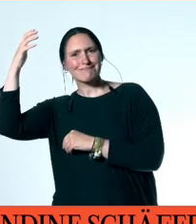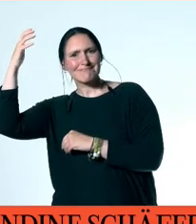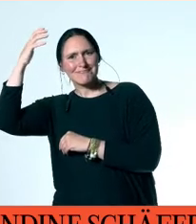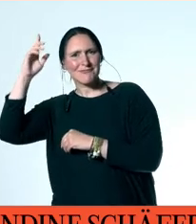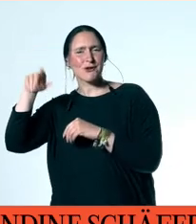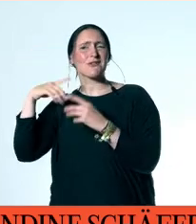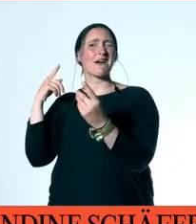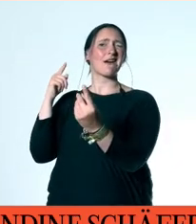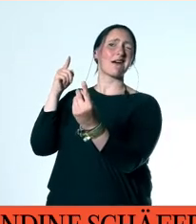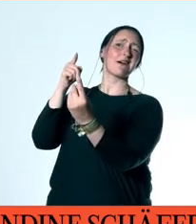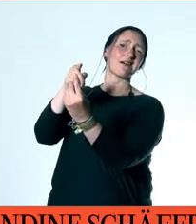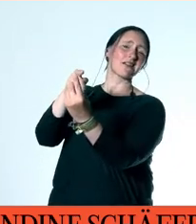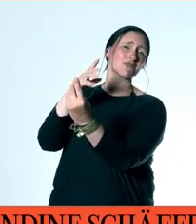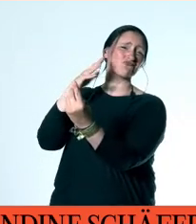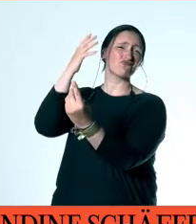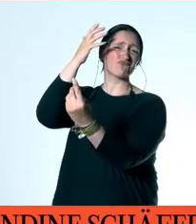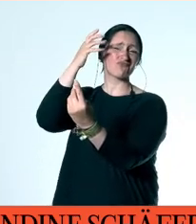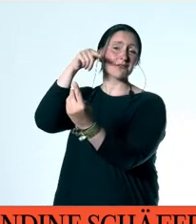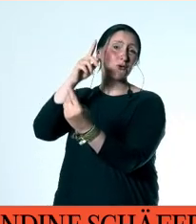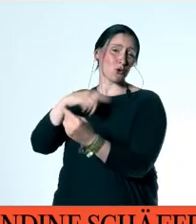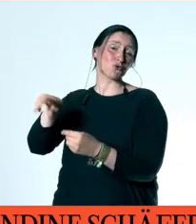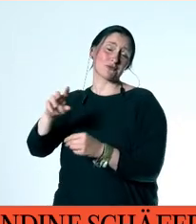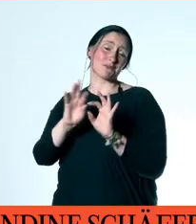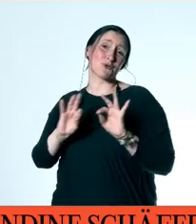Auch was unsere Träume angeht.